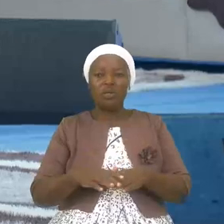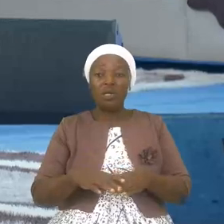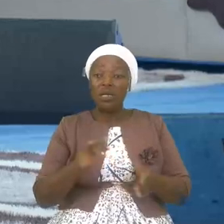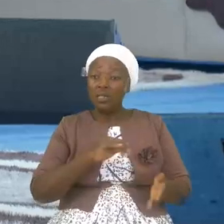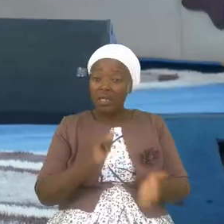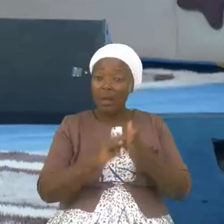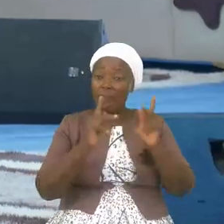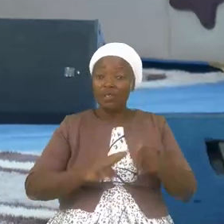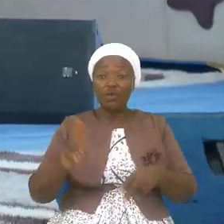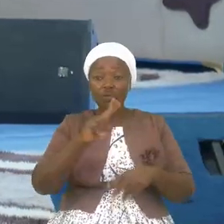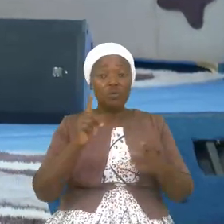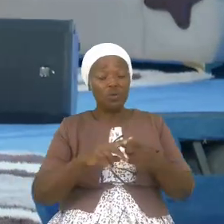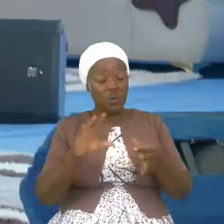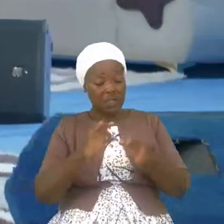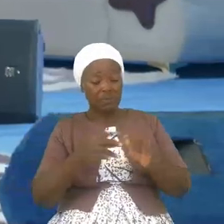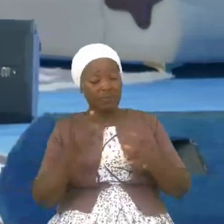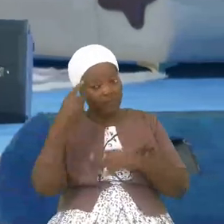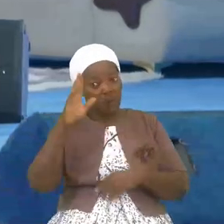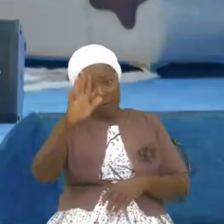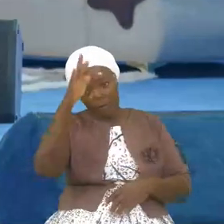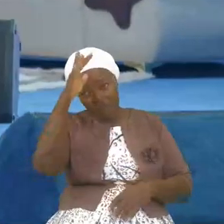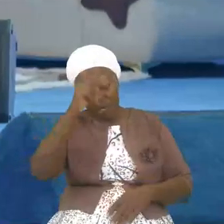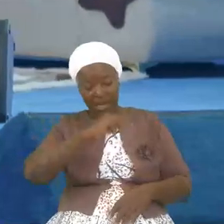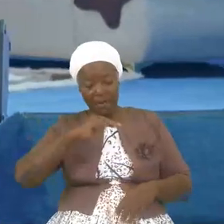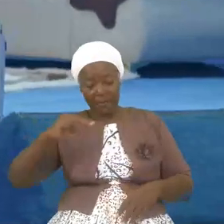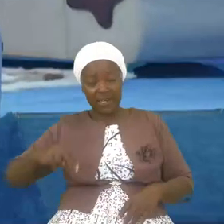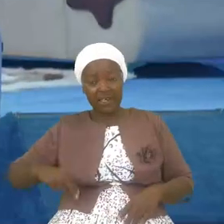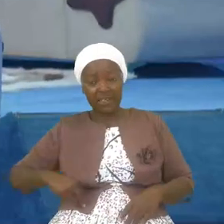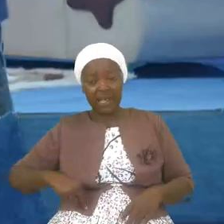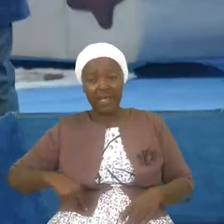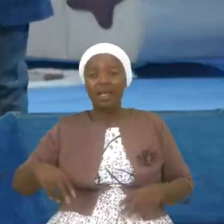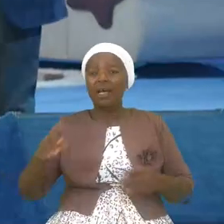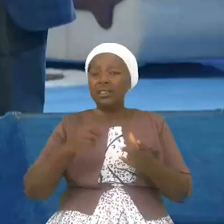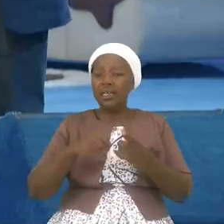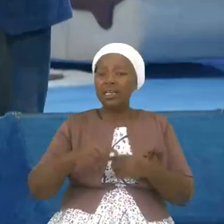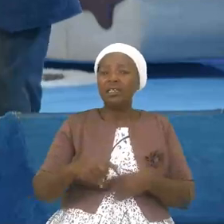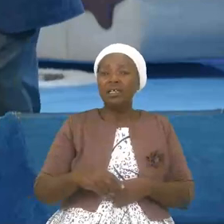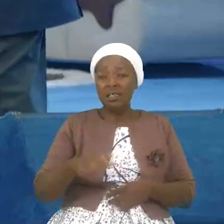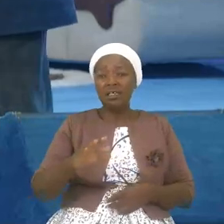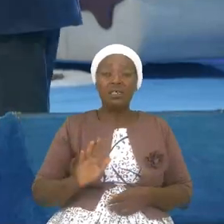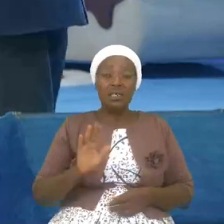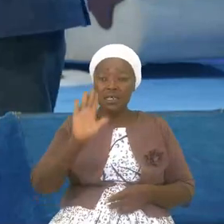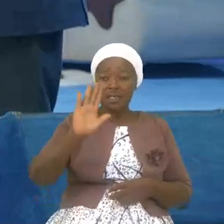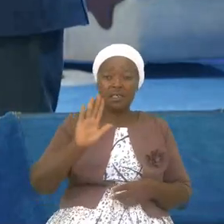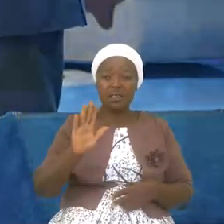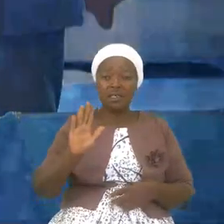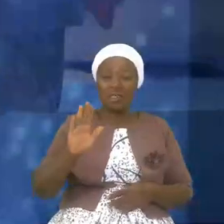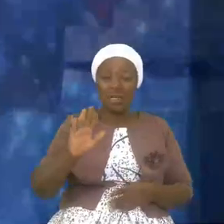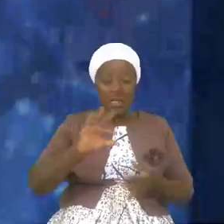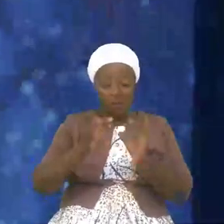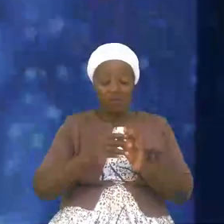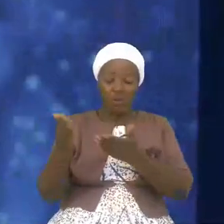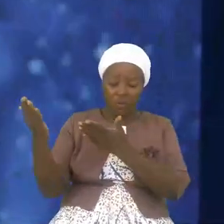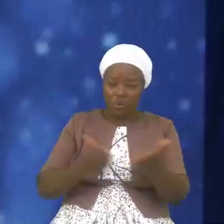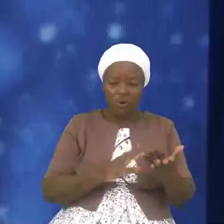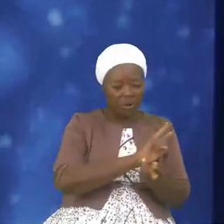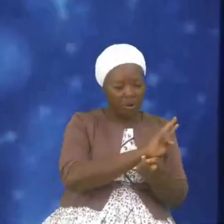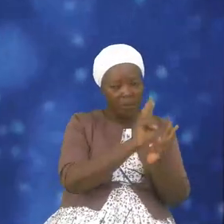Il avait l'habitude d'interpréter pour ton père, Nebuchadnezzar. Et son interprétation a apporté